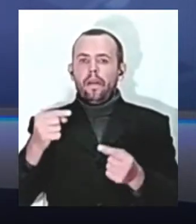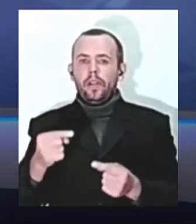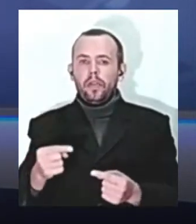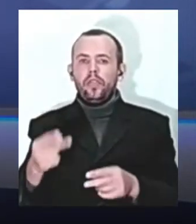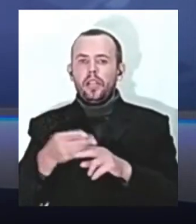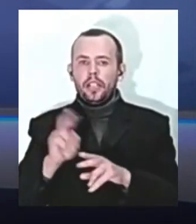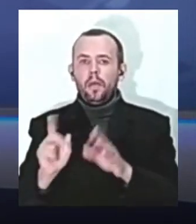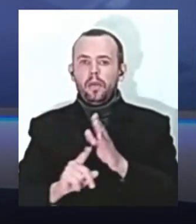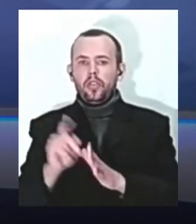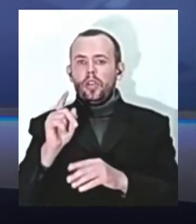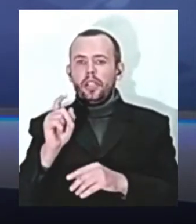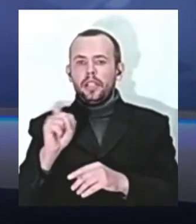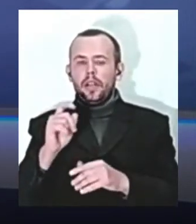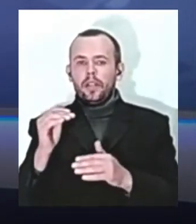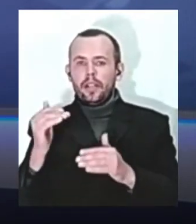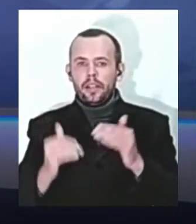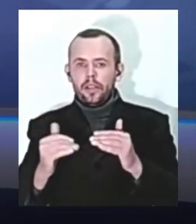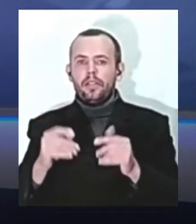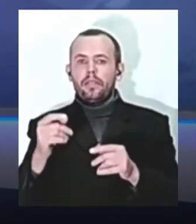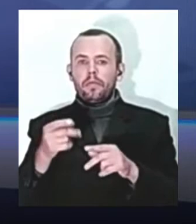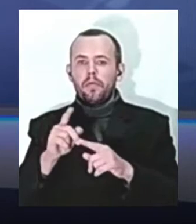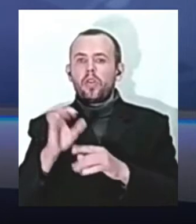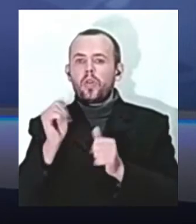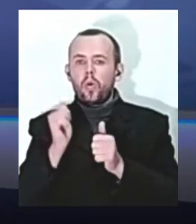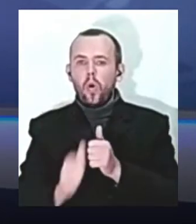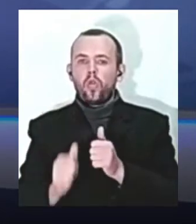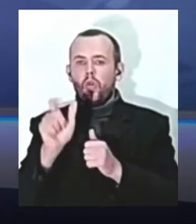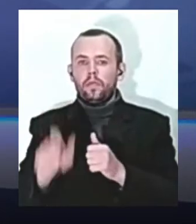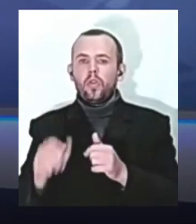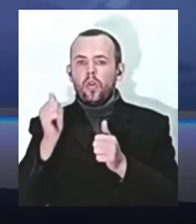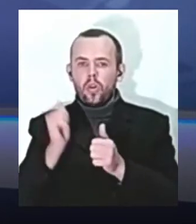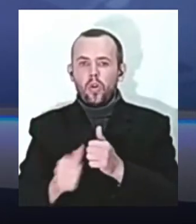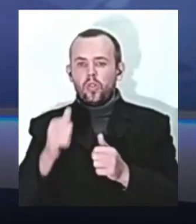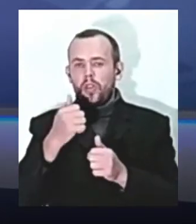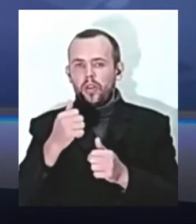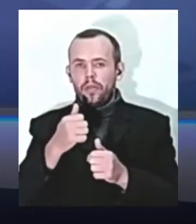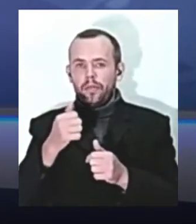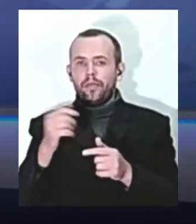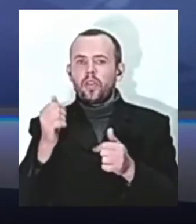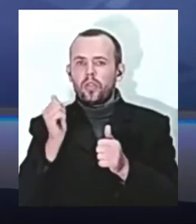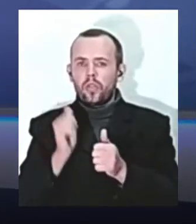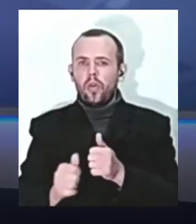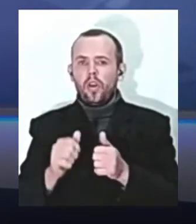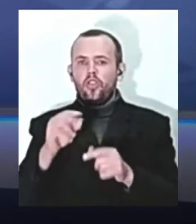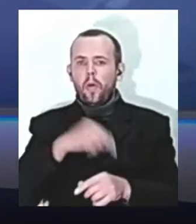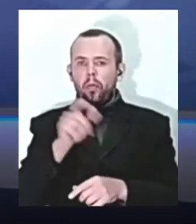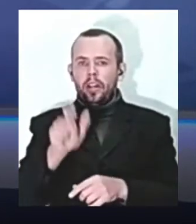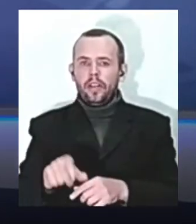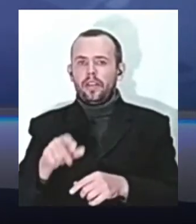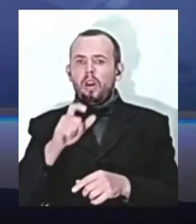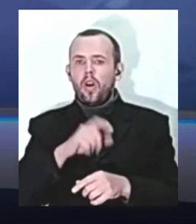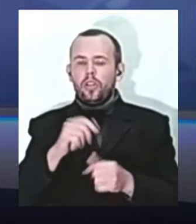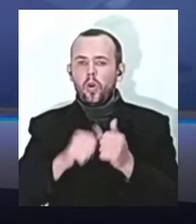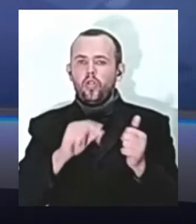знизу. Все починається там з кожної особи, з кожного роботодавця, з кожного працівника. Є ще такі люди, які не